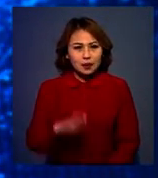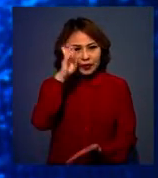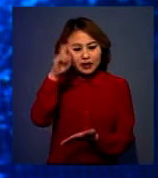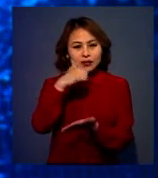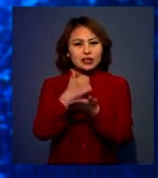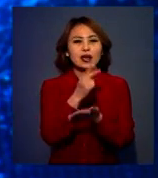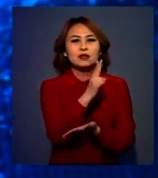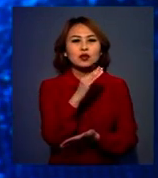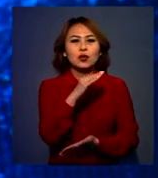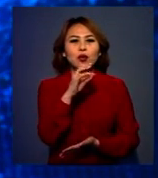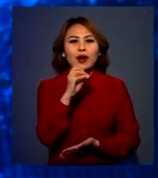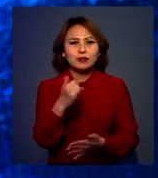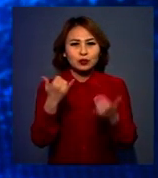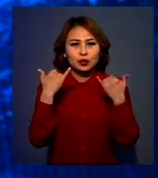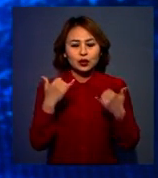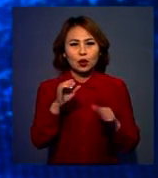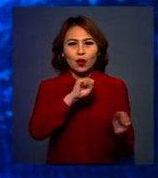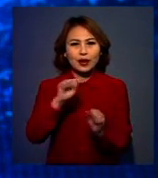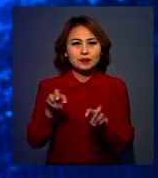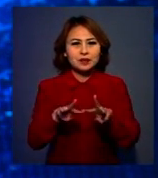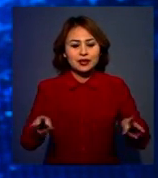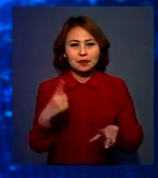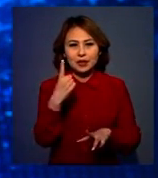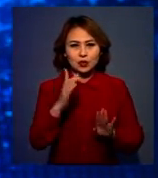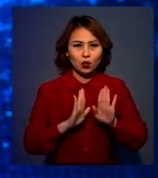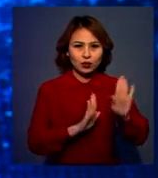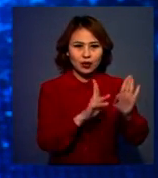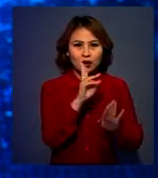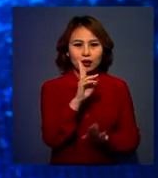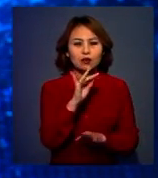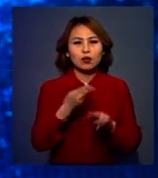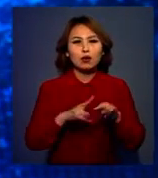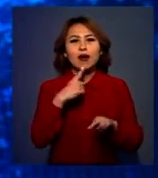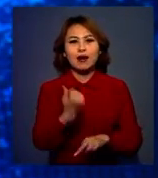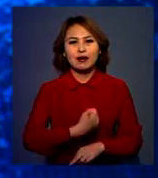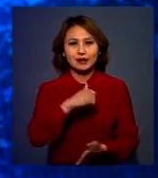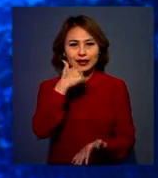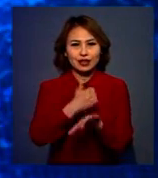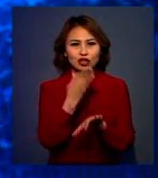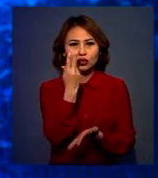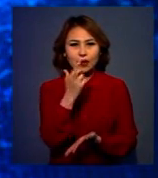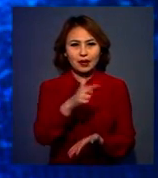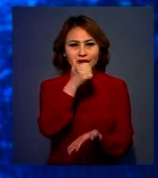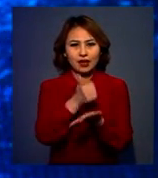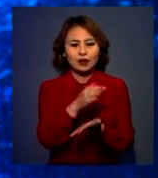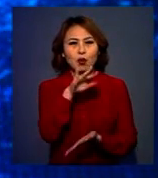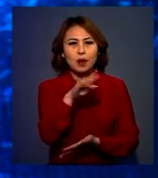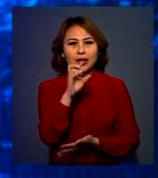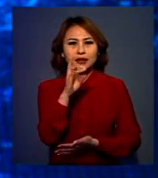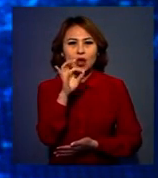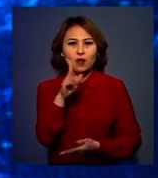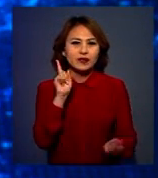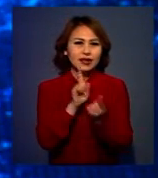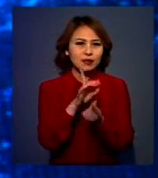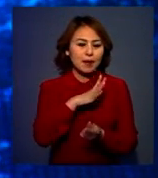Мемлекет басшысы Қасым-Жомарт Тоқаев бүгін қорғаныс министрінің бірінші орынбасары, қарулы күштер бас штабының бастығы Мұрат Бектановты